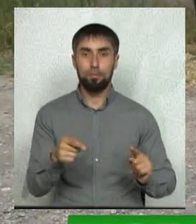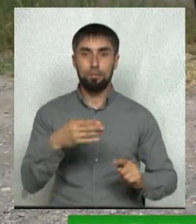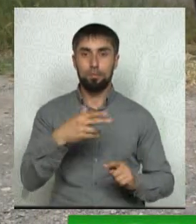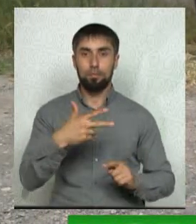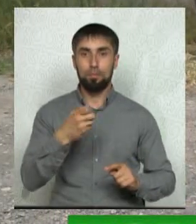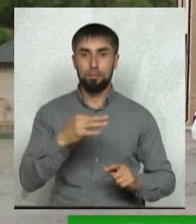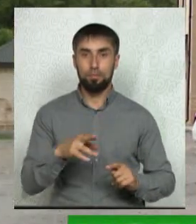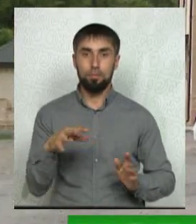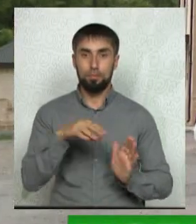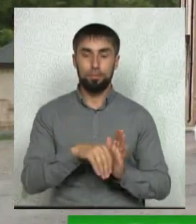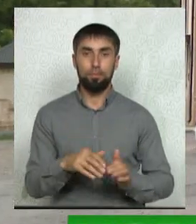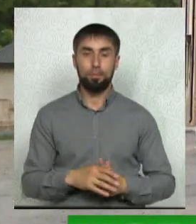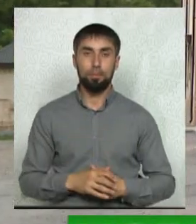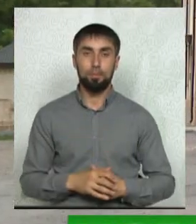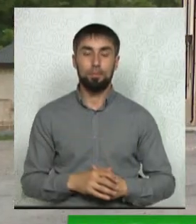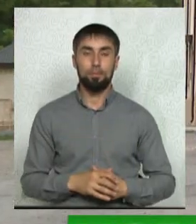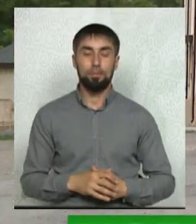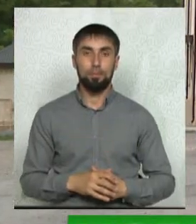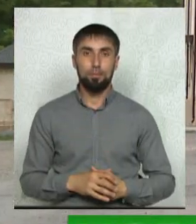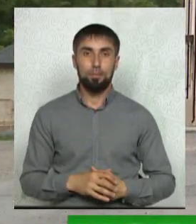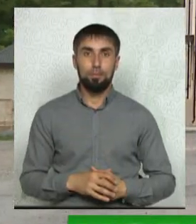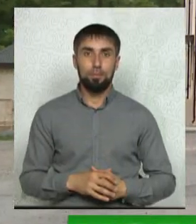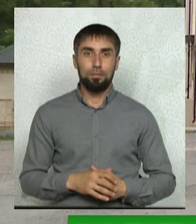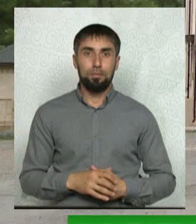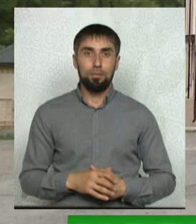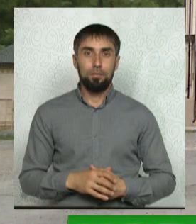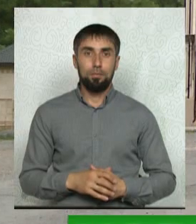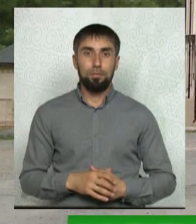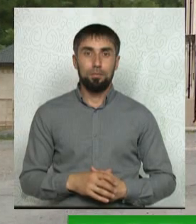продлится до 30 мая включительно. Диана Дударова, Асхаб Илакиев, новости 24.